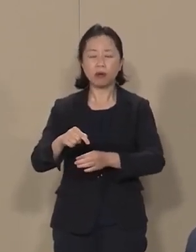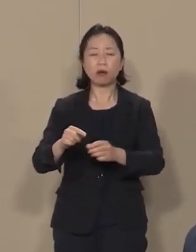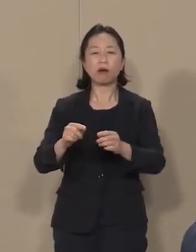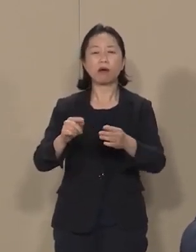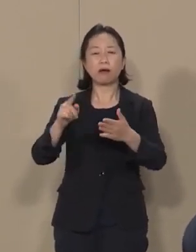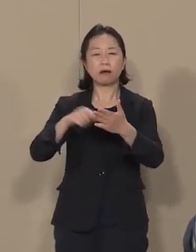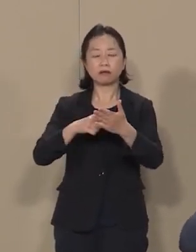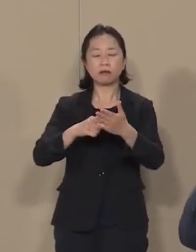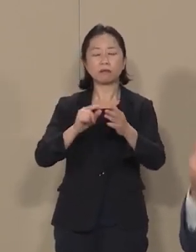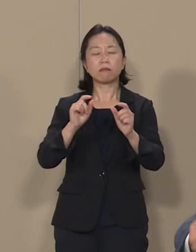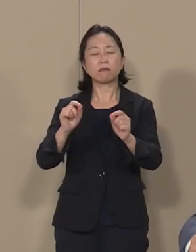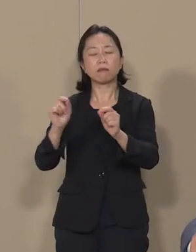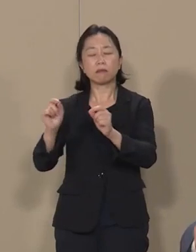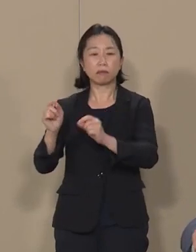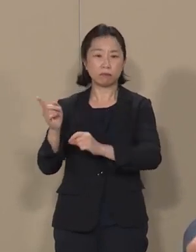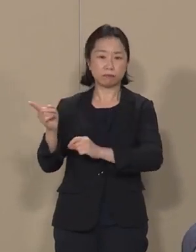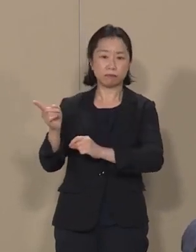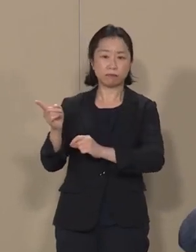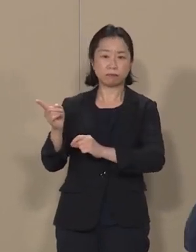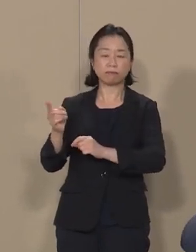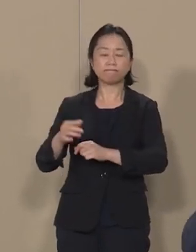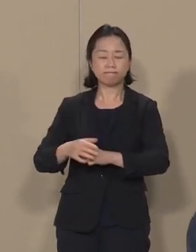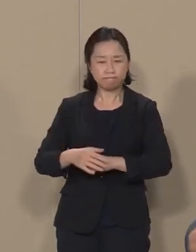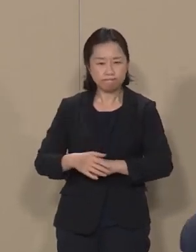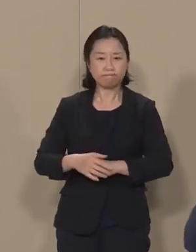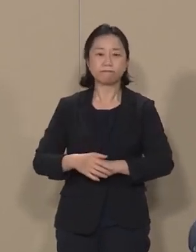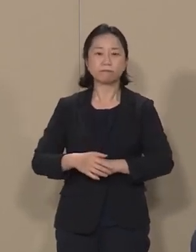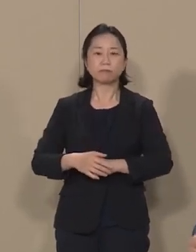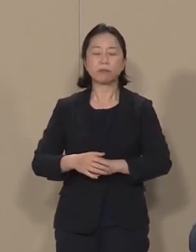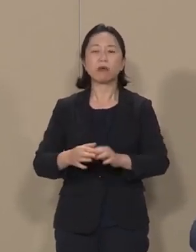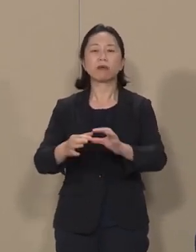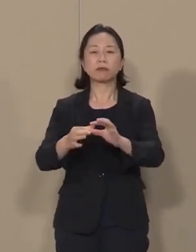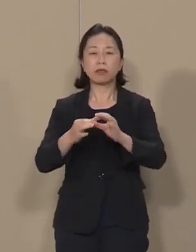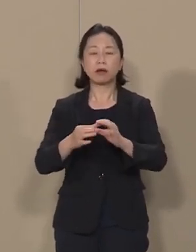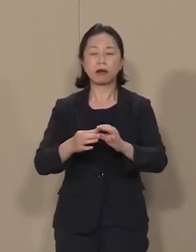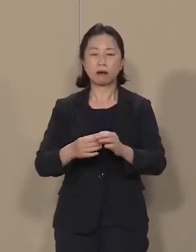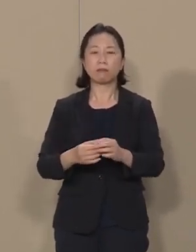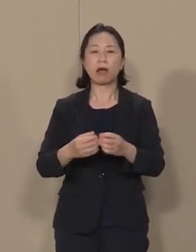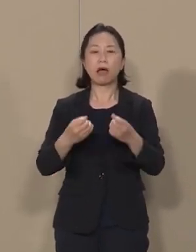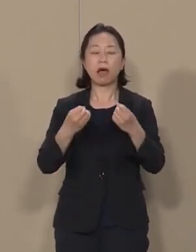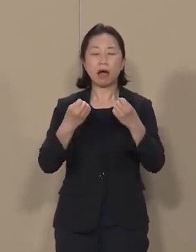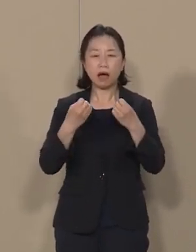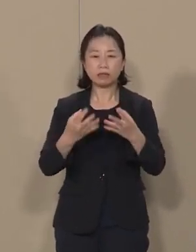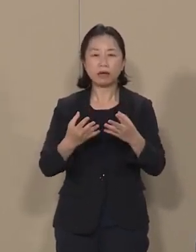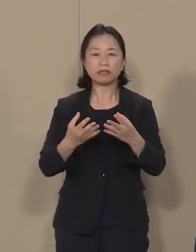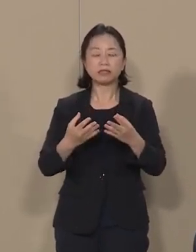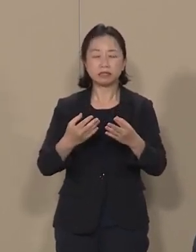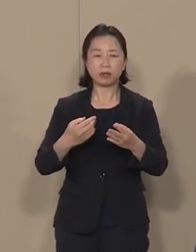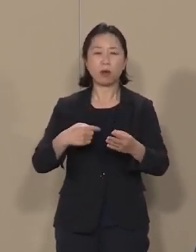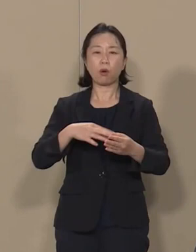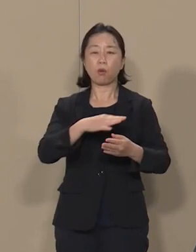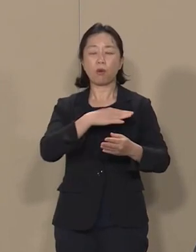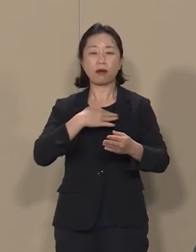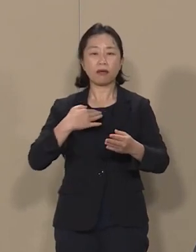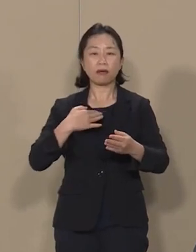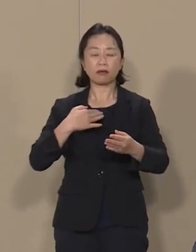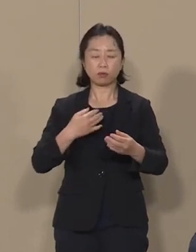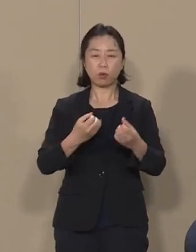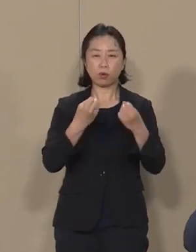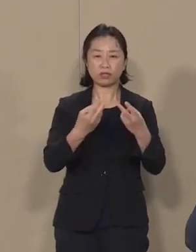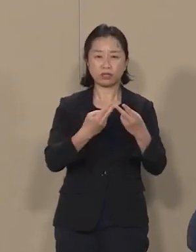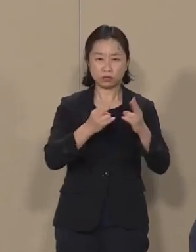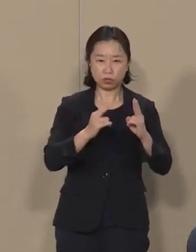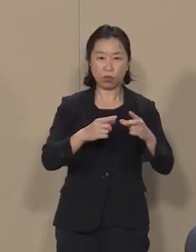です自民党叩き直さなければいけないだからこそ新しい保守の勢力が必要なんです神遠くに森